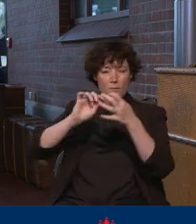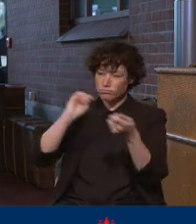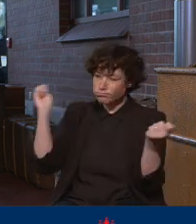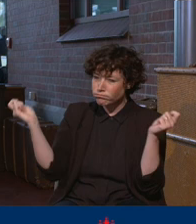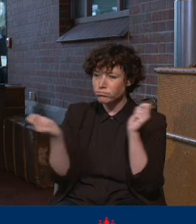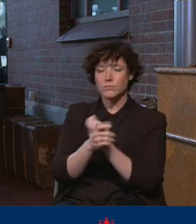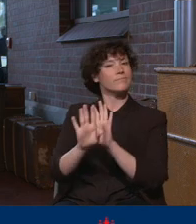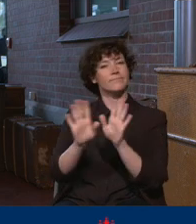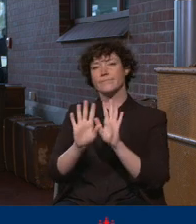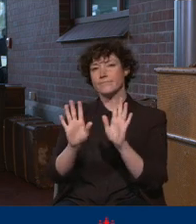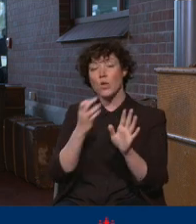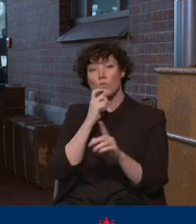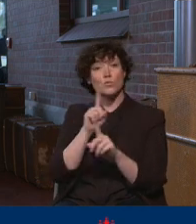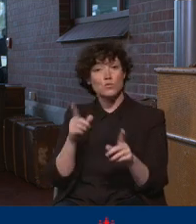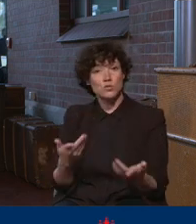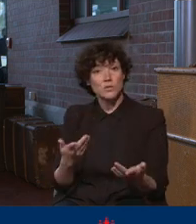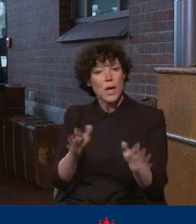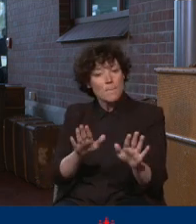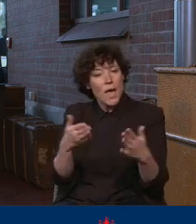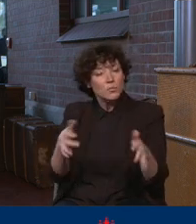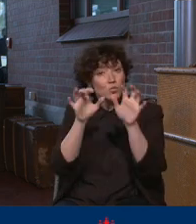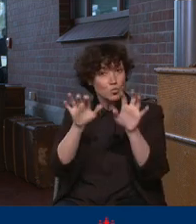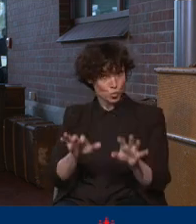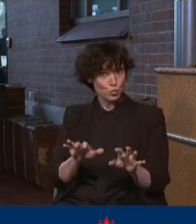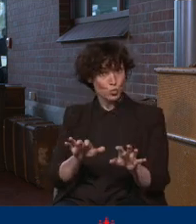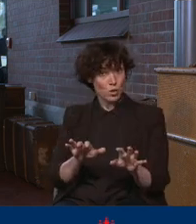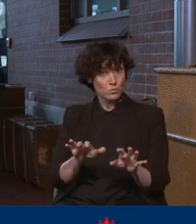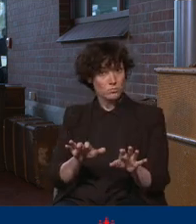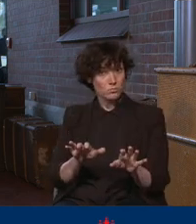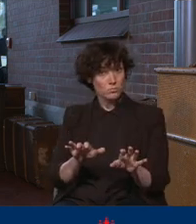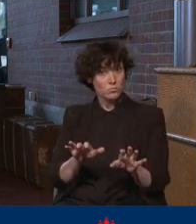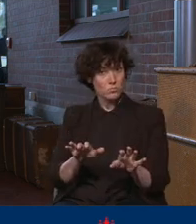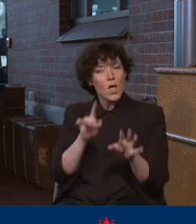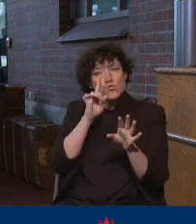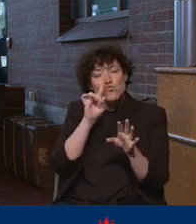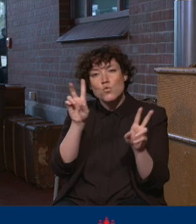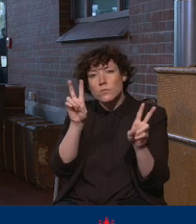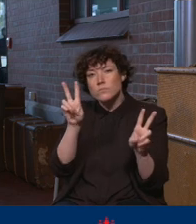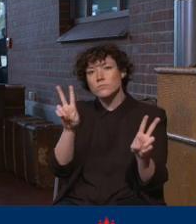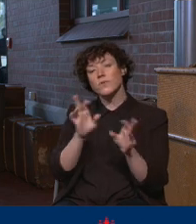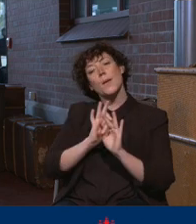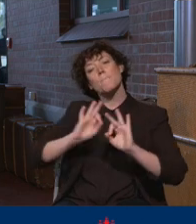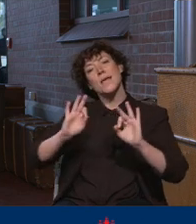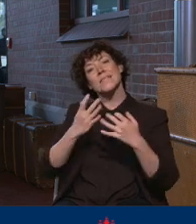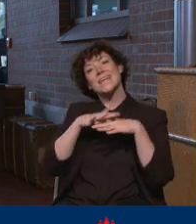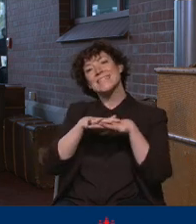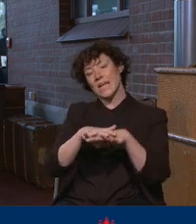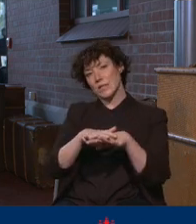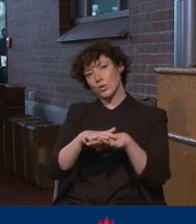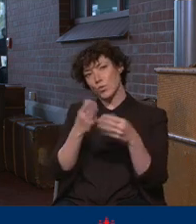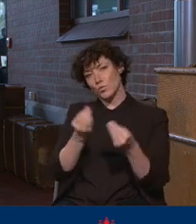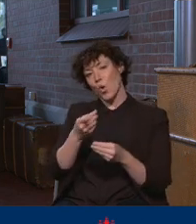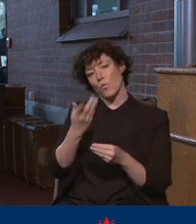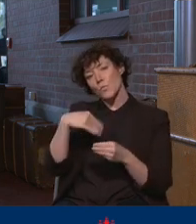sondern er bleibt in seiner struktur erhalten er wird nur besser integriert wird dadurch auch